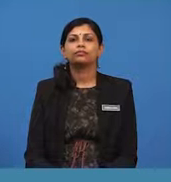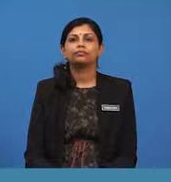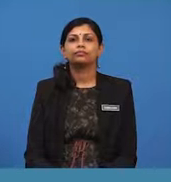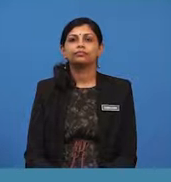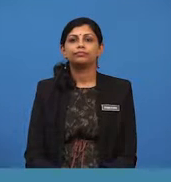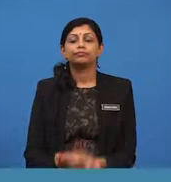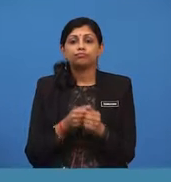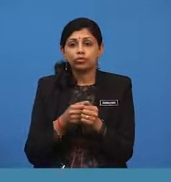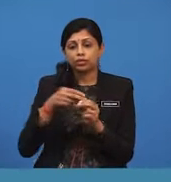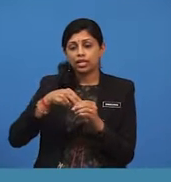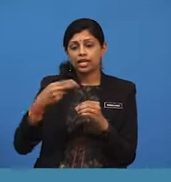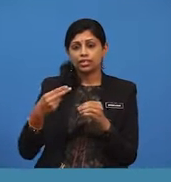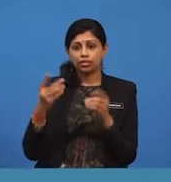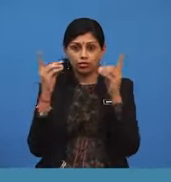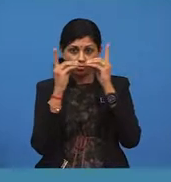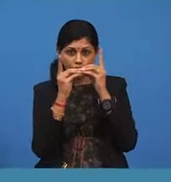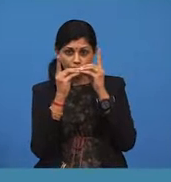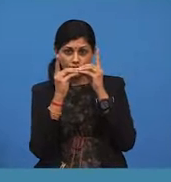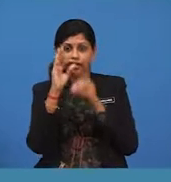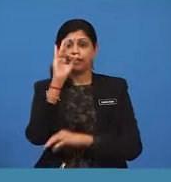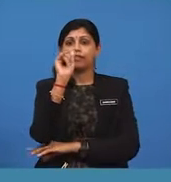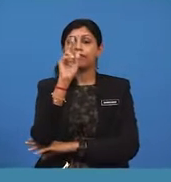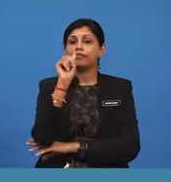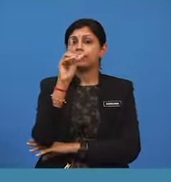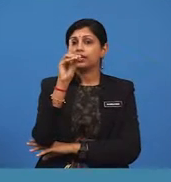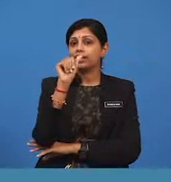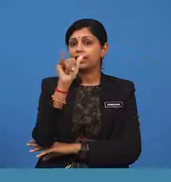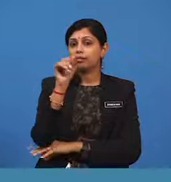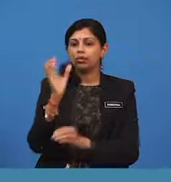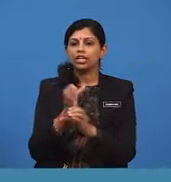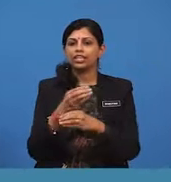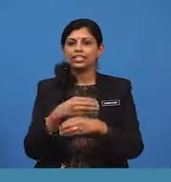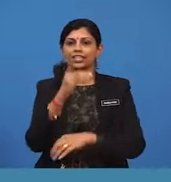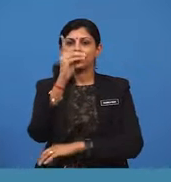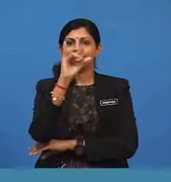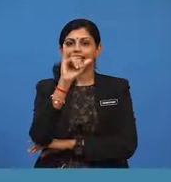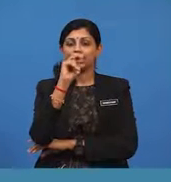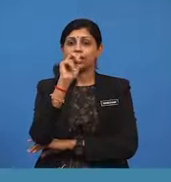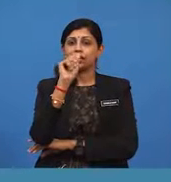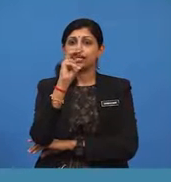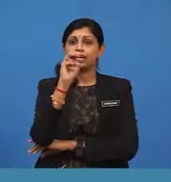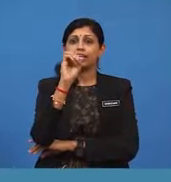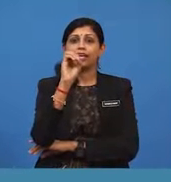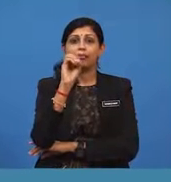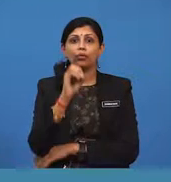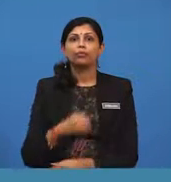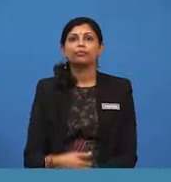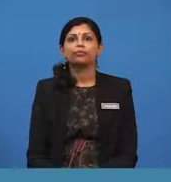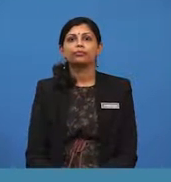Berdasarkan hasil penemuan ini, Faraday berjaya mencipta dinamo dan transformer.